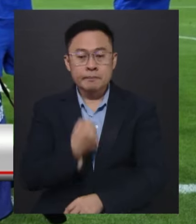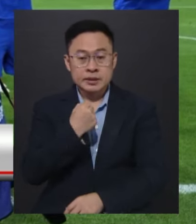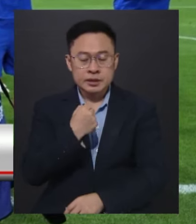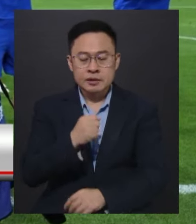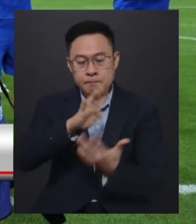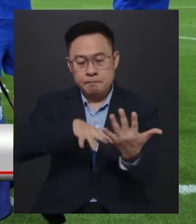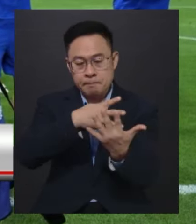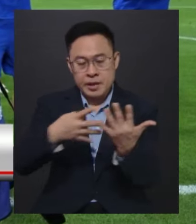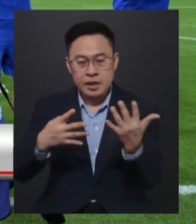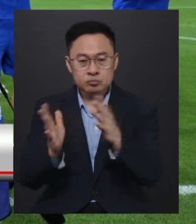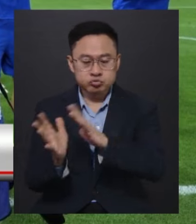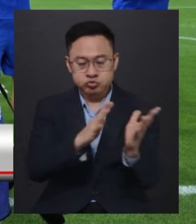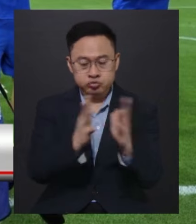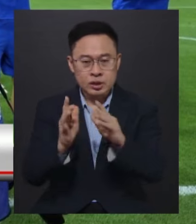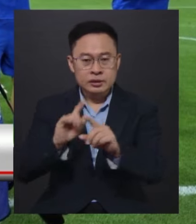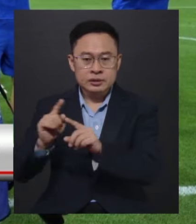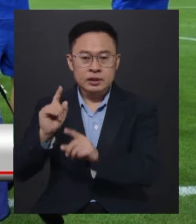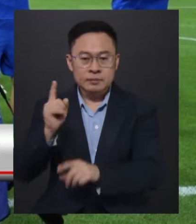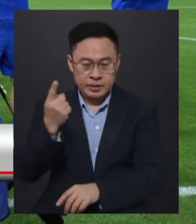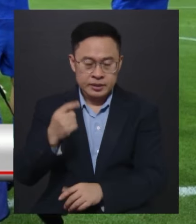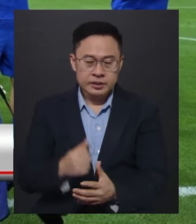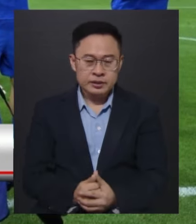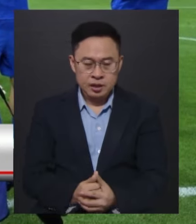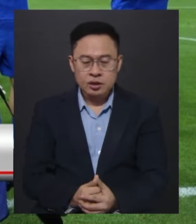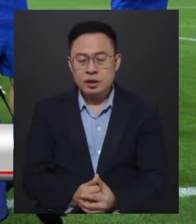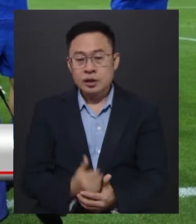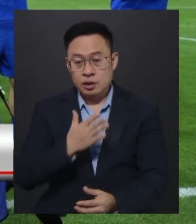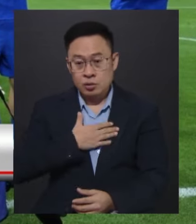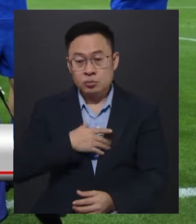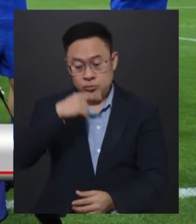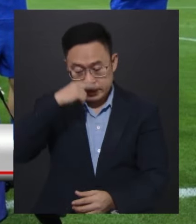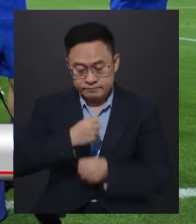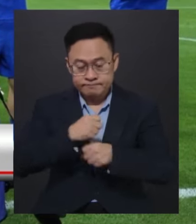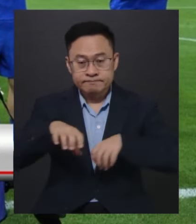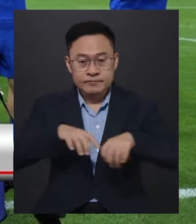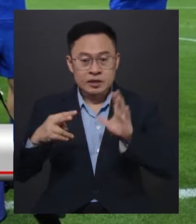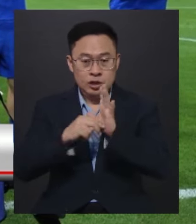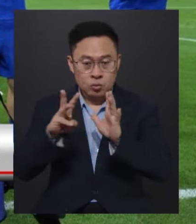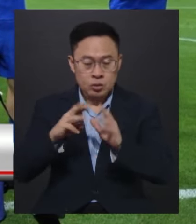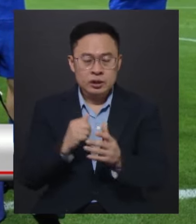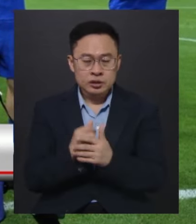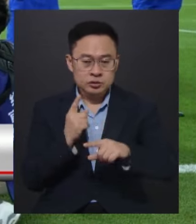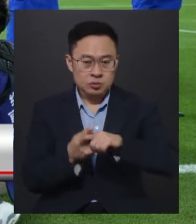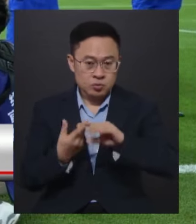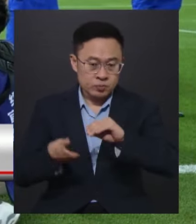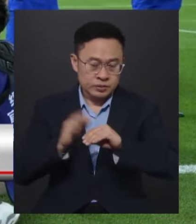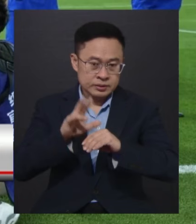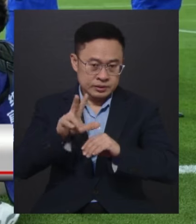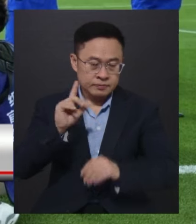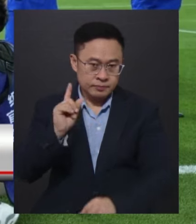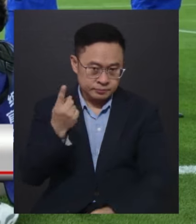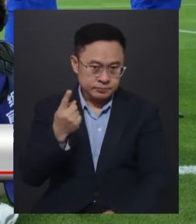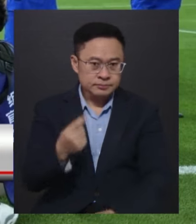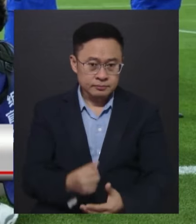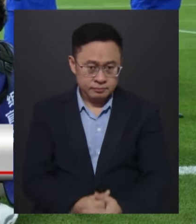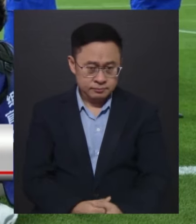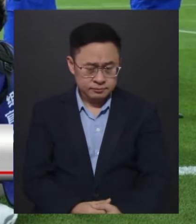ในพลังของความเป็นผู้ชนะทุกคนนะคะกลับมาเล่นที่บ้านในรอบนี้อย่างที่บอกค่ะ 1แต้มที่เราแบ่งจากจีนมาเนี่ยมันก็